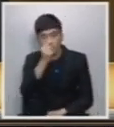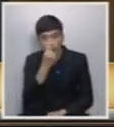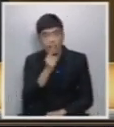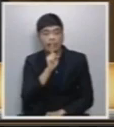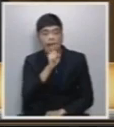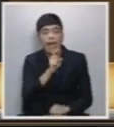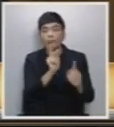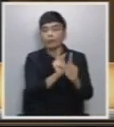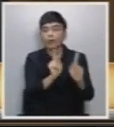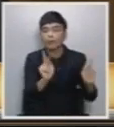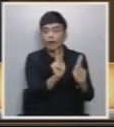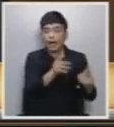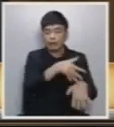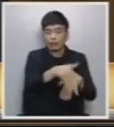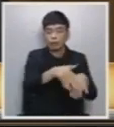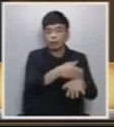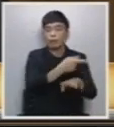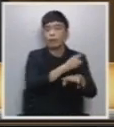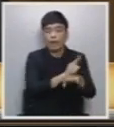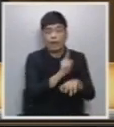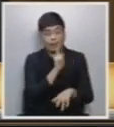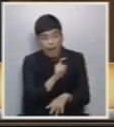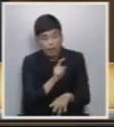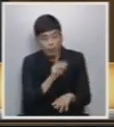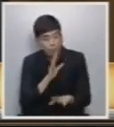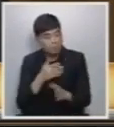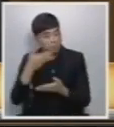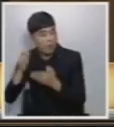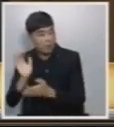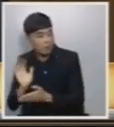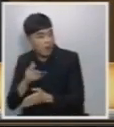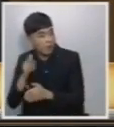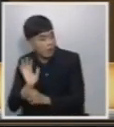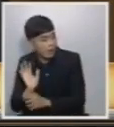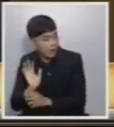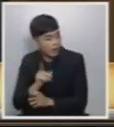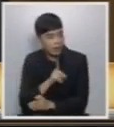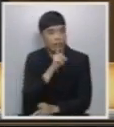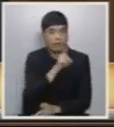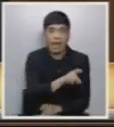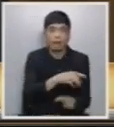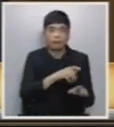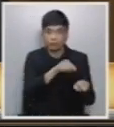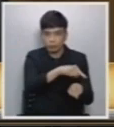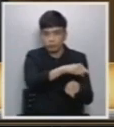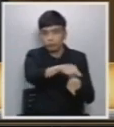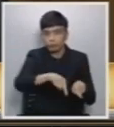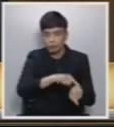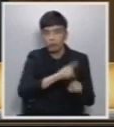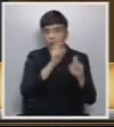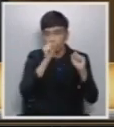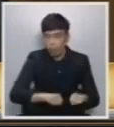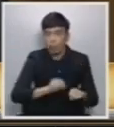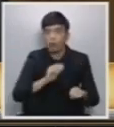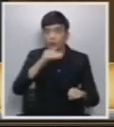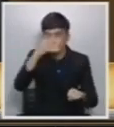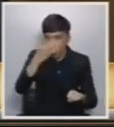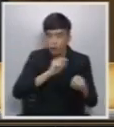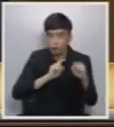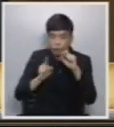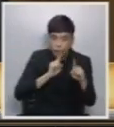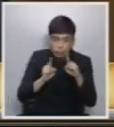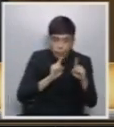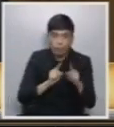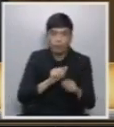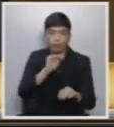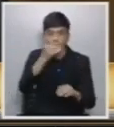ยก็ต้องให้ชุมชนนั้นไปตกลงกันด้วยนะครับแต่ว่ากระทรวงการพัฒนาสังคมนั้นพร้อมรับฟังความเดือดร้อนของพี่น้องประชาช